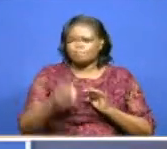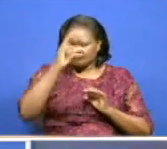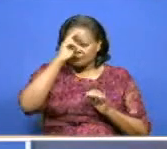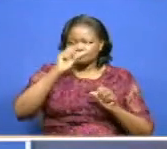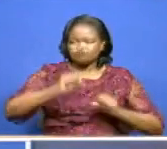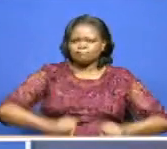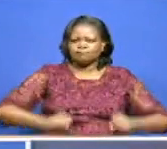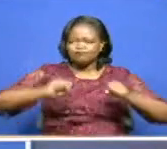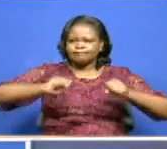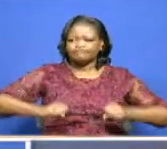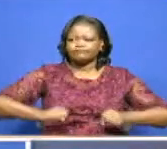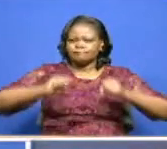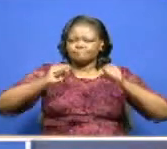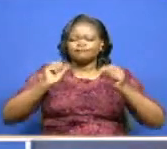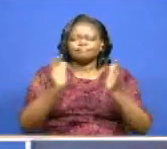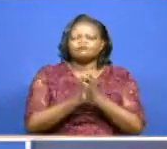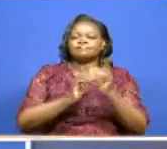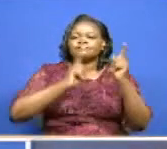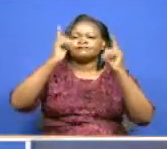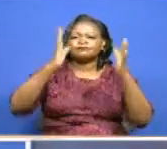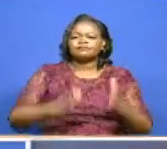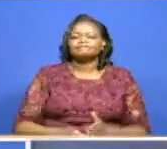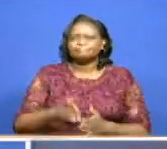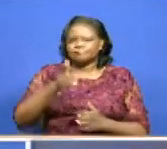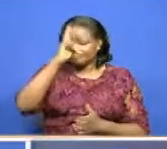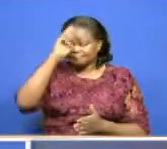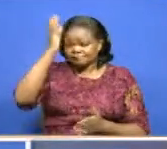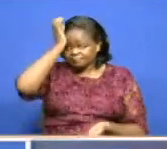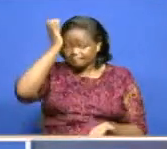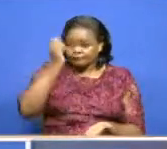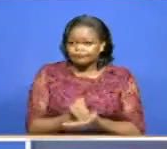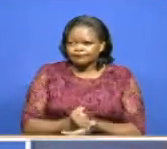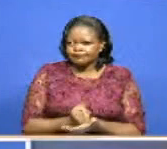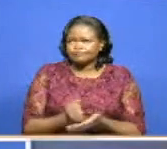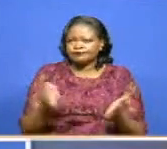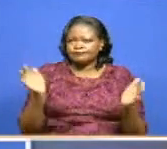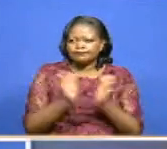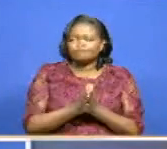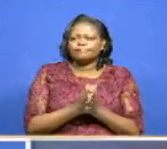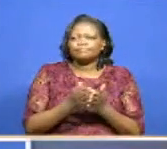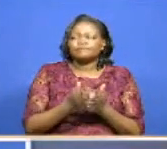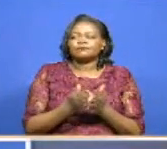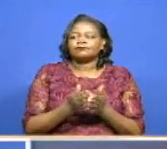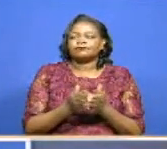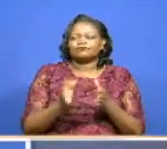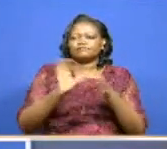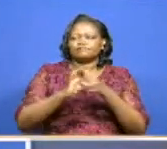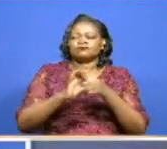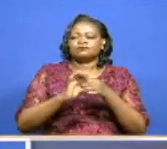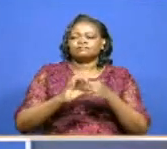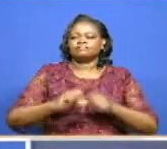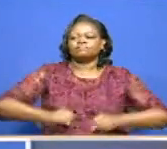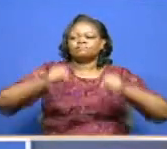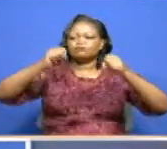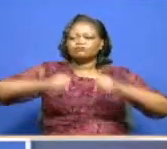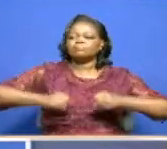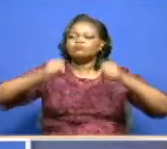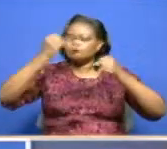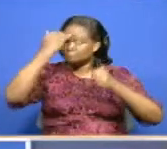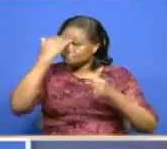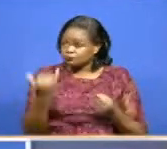commanders, directors at police headquarters and unit commanders, to be able